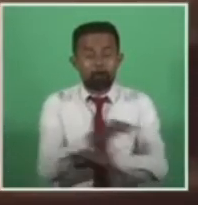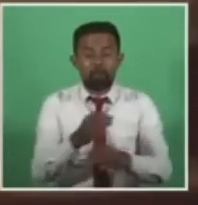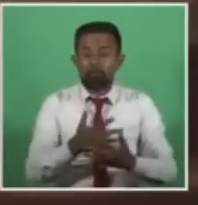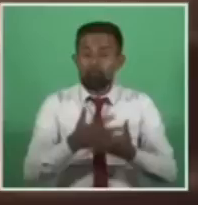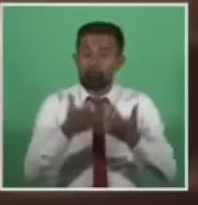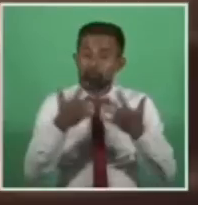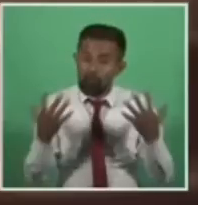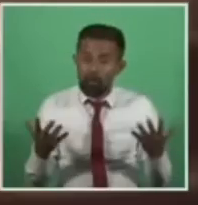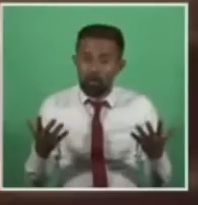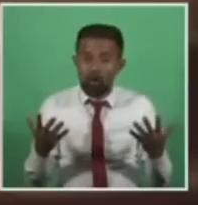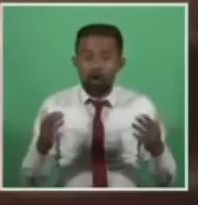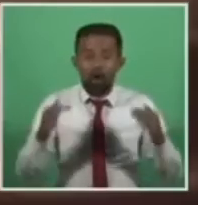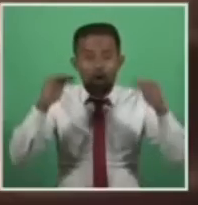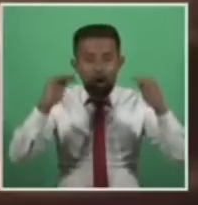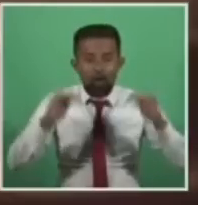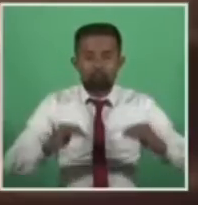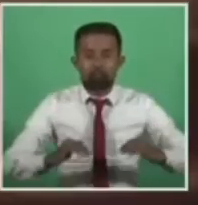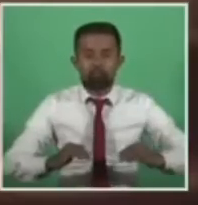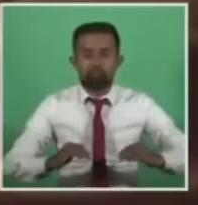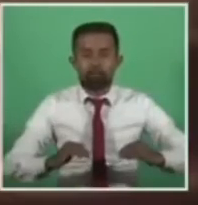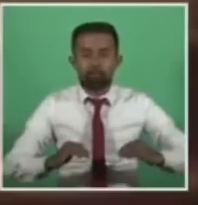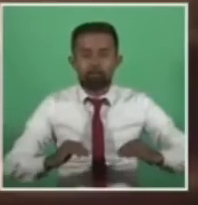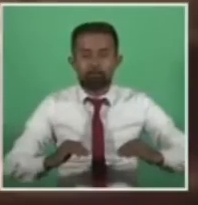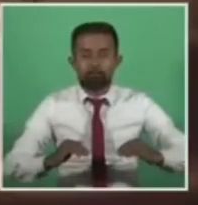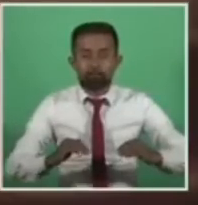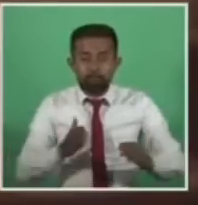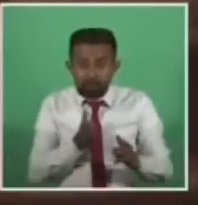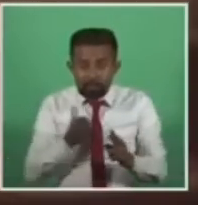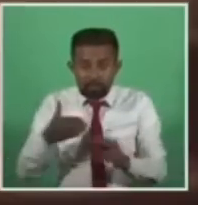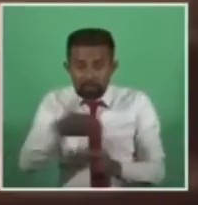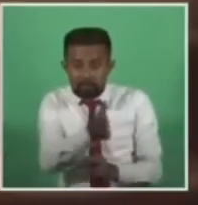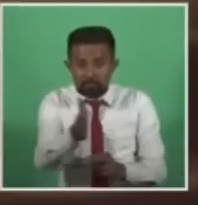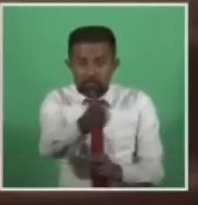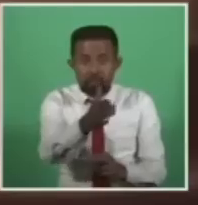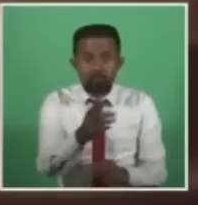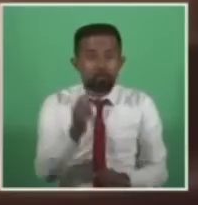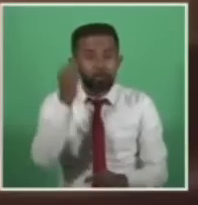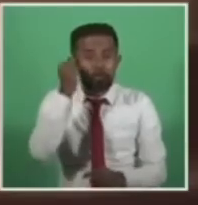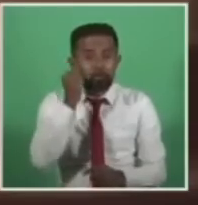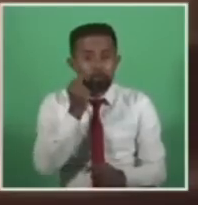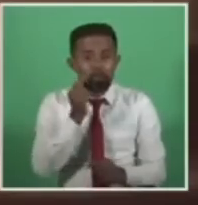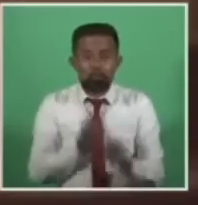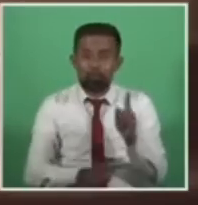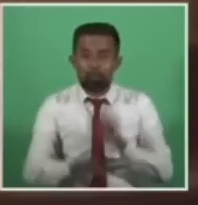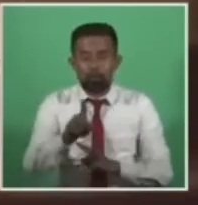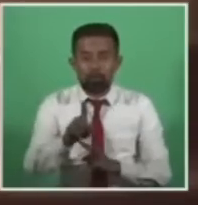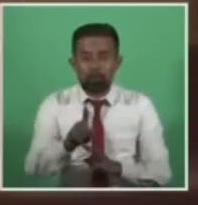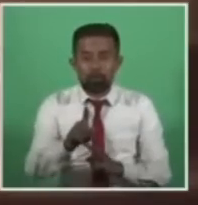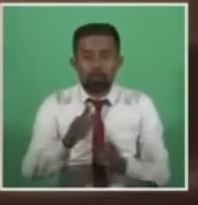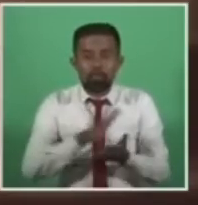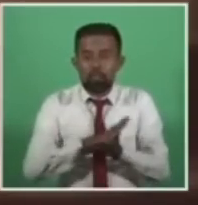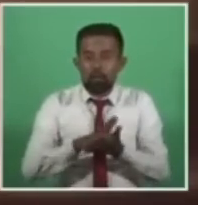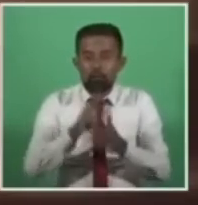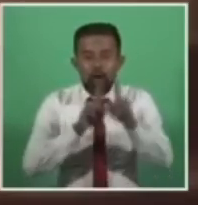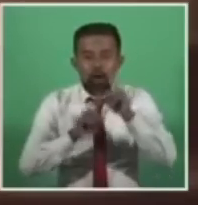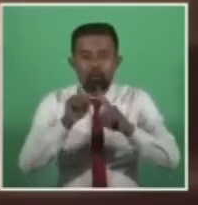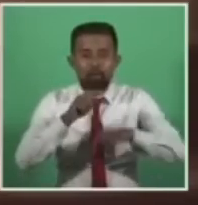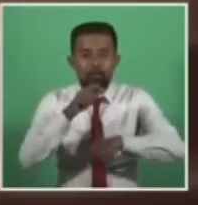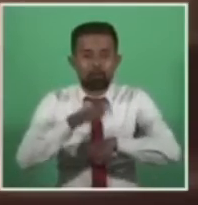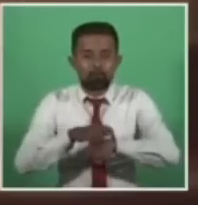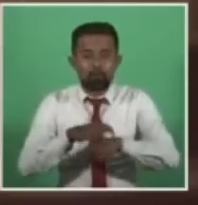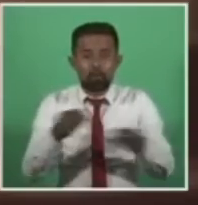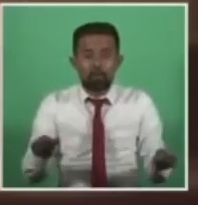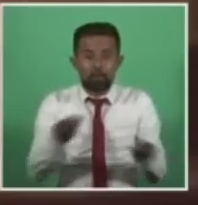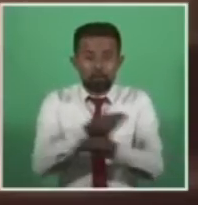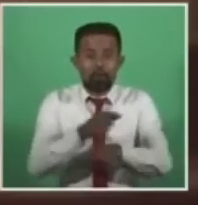විශාල වශයෙන්ම අඩු කරනවා. එතකොට ඒව අතරේ රිංගලෙන්න පුළුවන් ත්‍රස්තවාදීන්ට. එතකොට සාම සාකච්ඡා තියෙන ලාවක, සාම